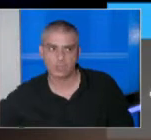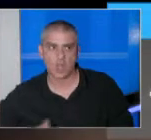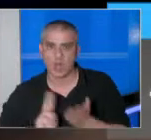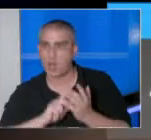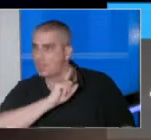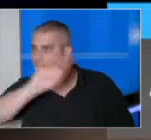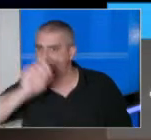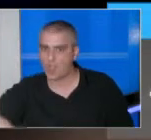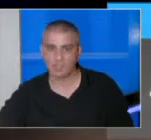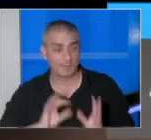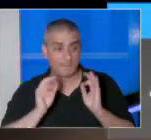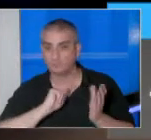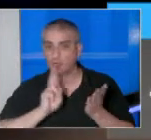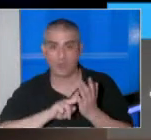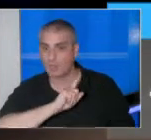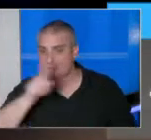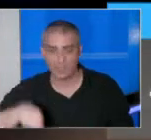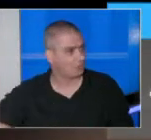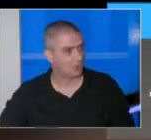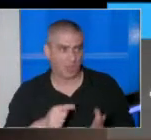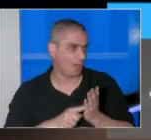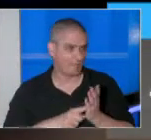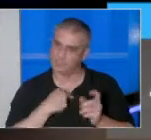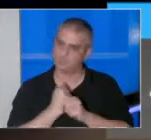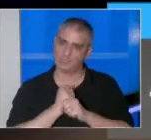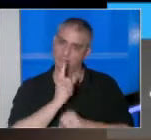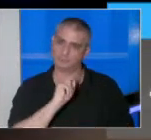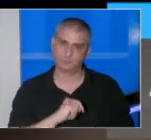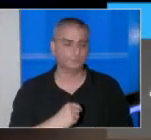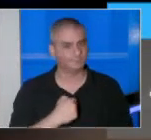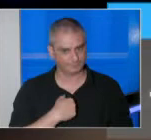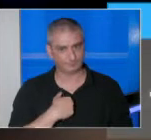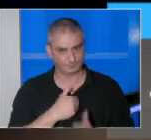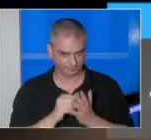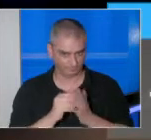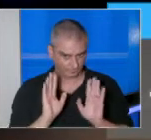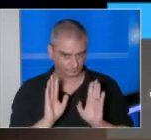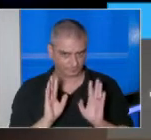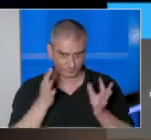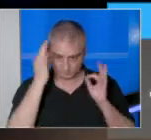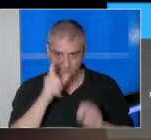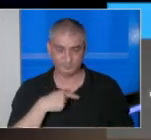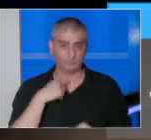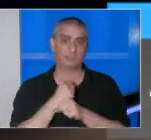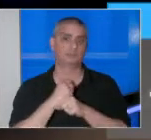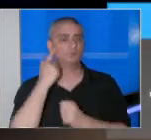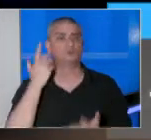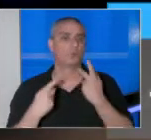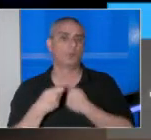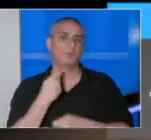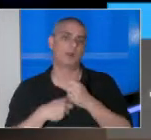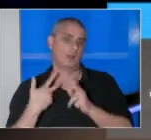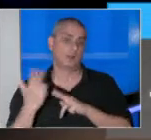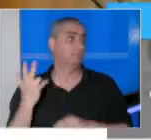נכון. עכשיו זה ממש לא נכון. לא בגלל זה עשינו את זה. בסדר? אני אפריך את דברי את ברשותך בכבוד רב. אוקיי. עשינו את זה משיקולים כלכליים